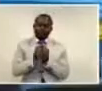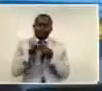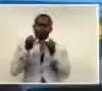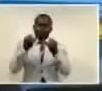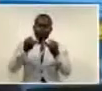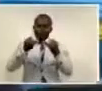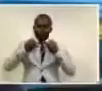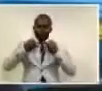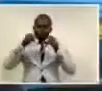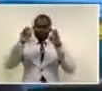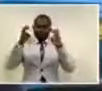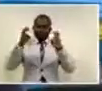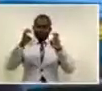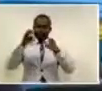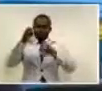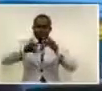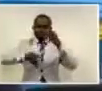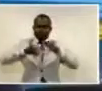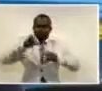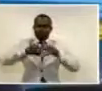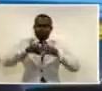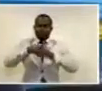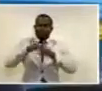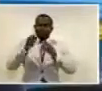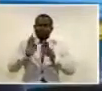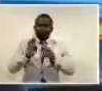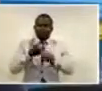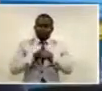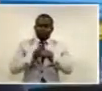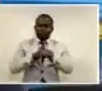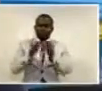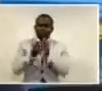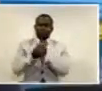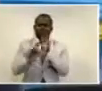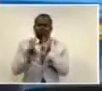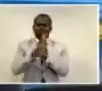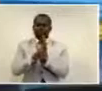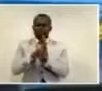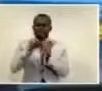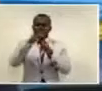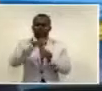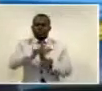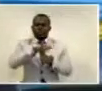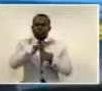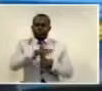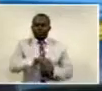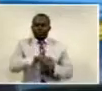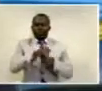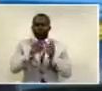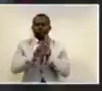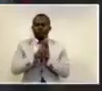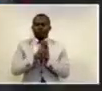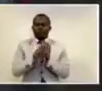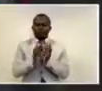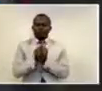yatubwiye yuko urubanza rwo mu ruhengeri ngo rwabaye itegeko ngo twarenganijwe n'itegeko